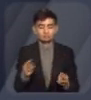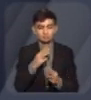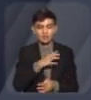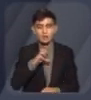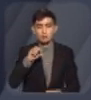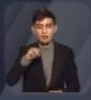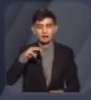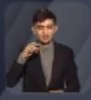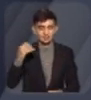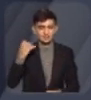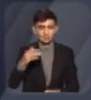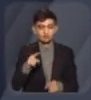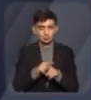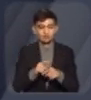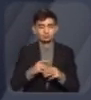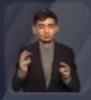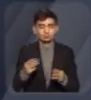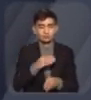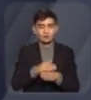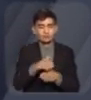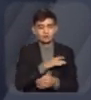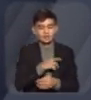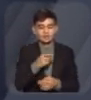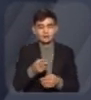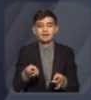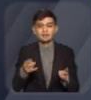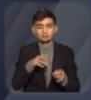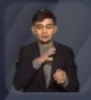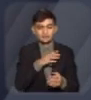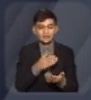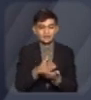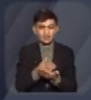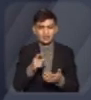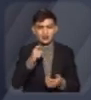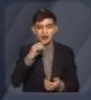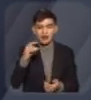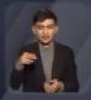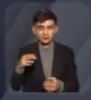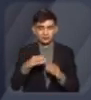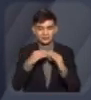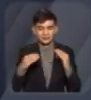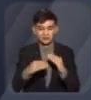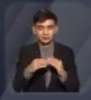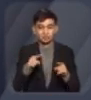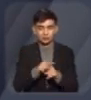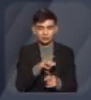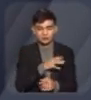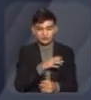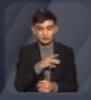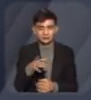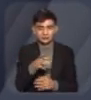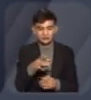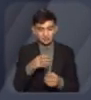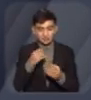числе. Это все хранилось на отдельном хард-диске большом. Вот там было все, и фотографии,